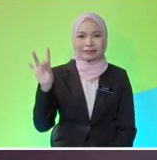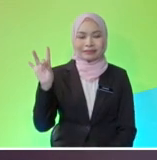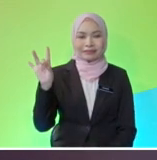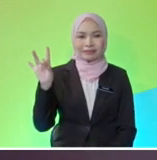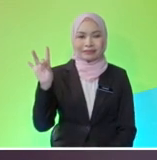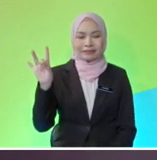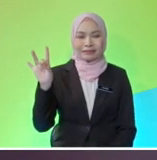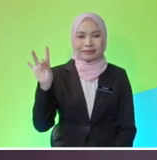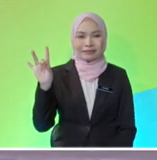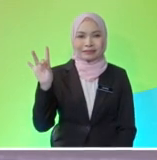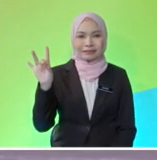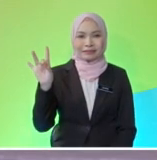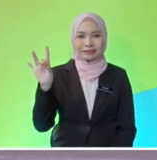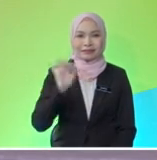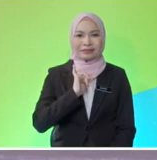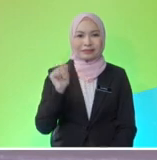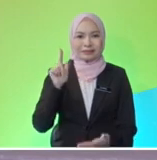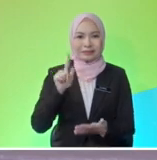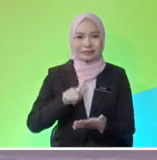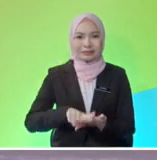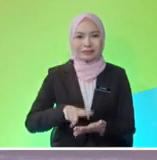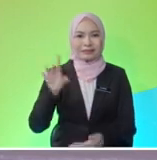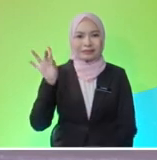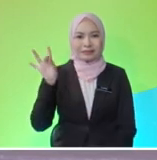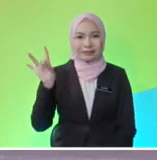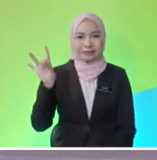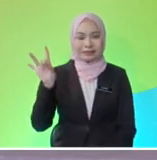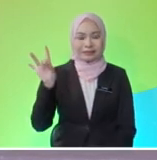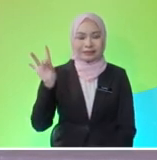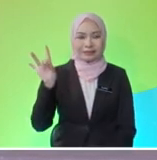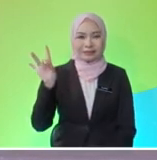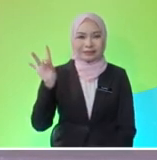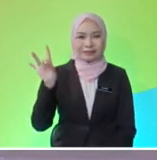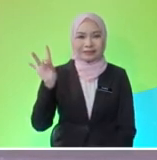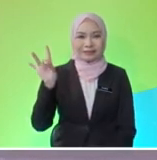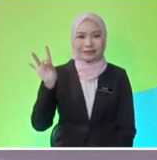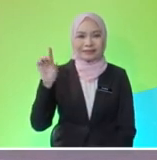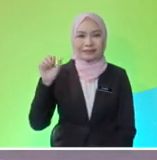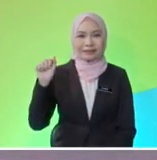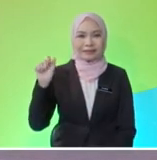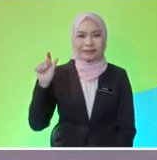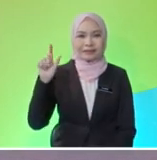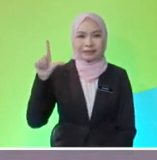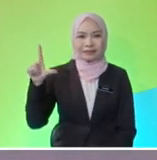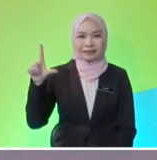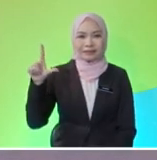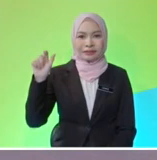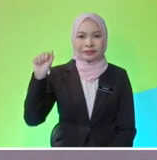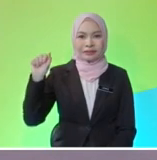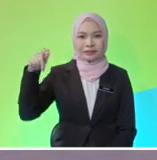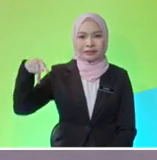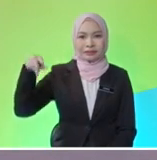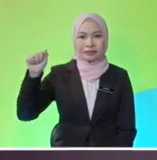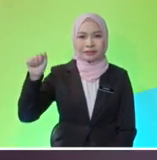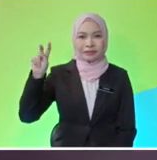sini. 8. Okay, betul. Kita jumpa. Seterusnya, cikgu, kita ada